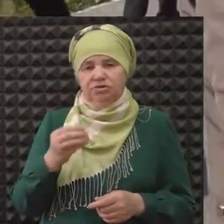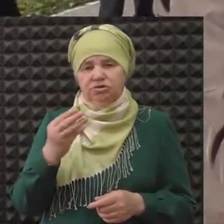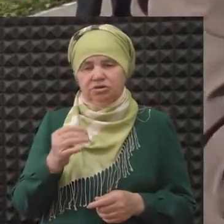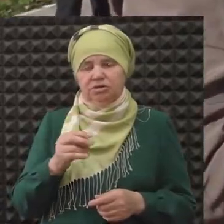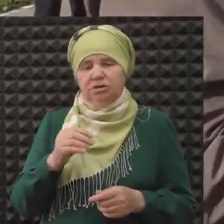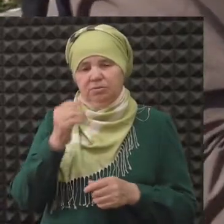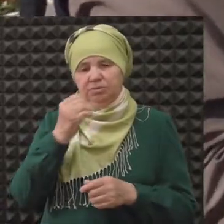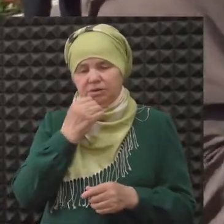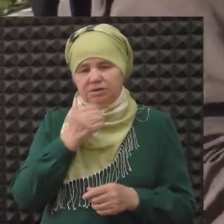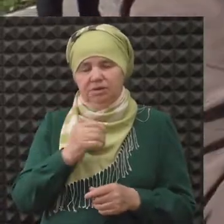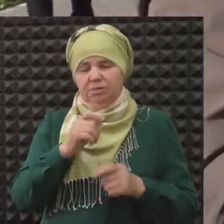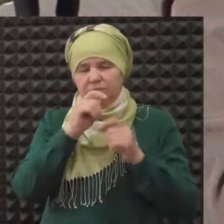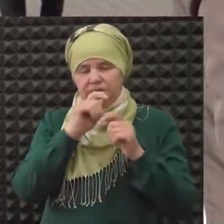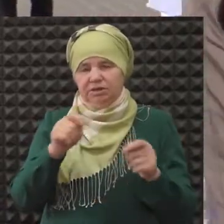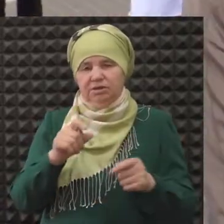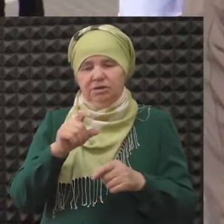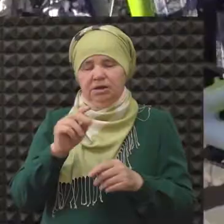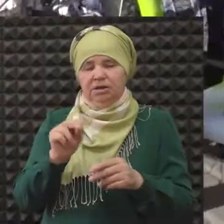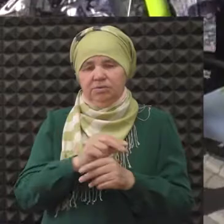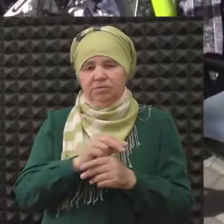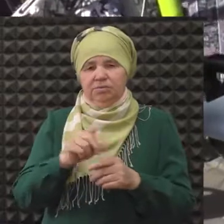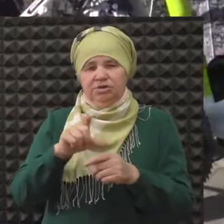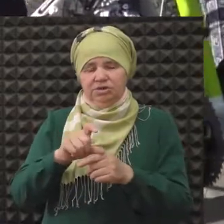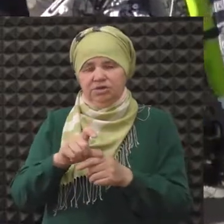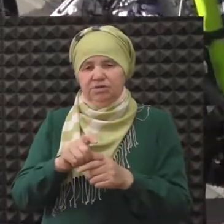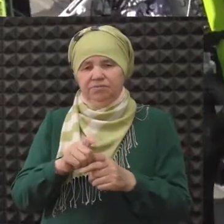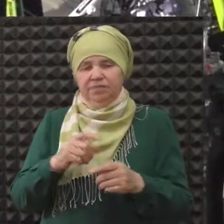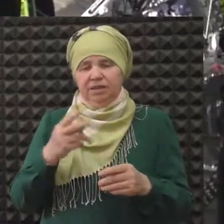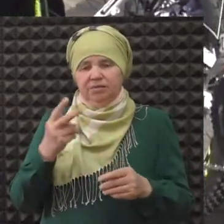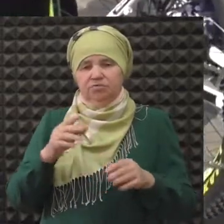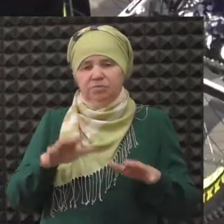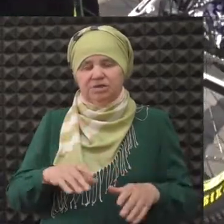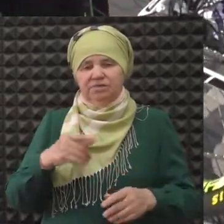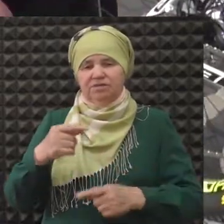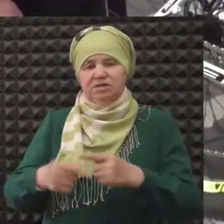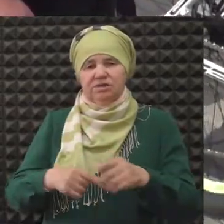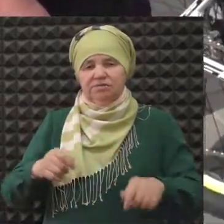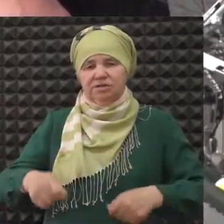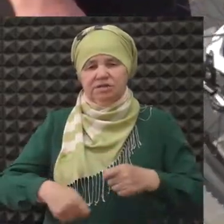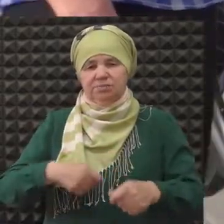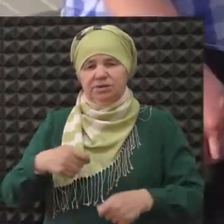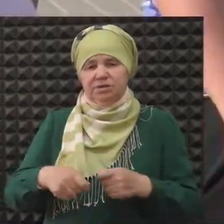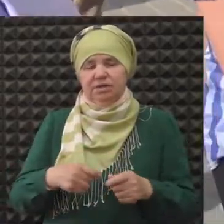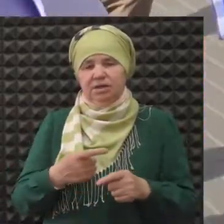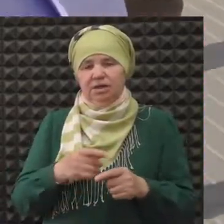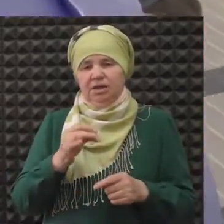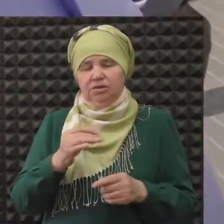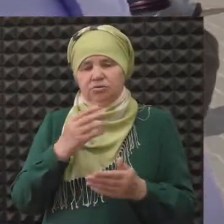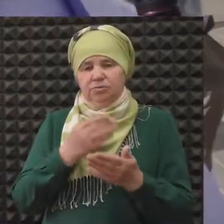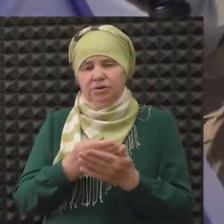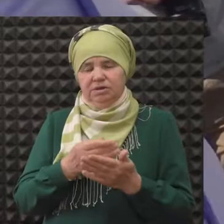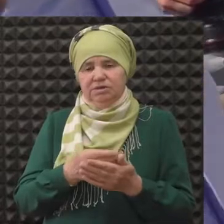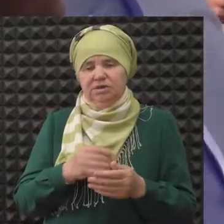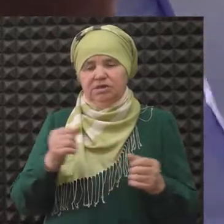городе неделе добра и подарил лечебно-учебному реабилитационному центру двухместный велосипед «Тандем». Ильсуру Медшину показали